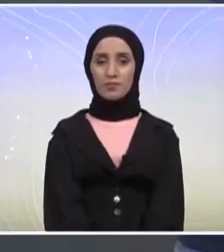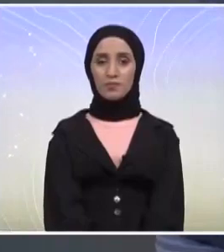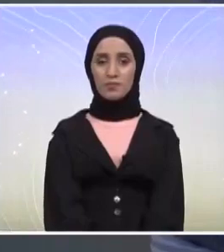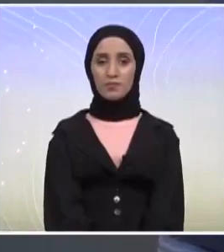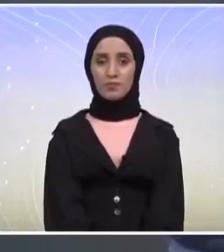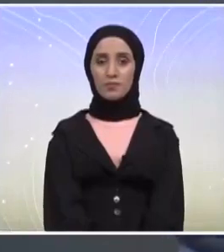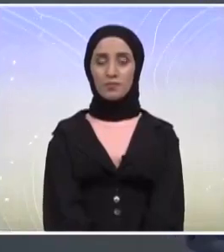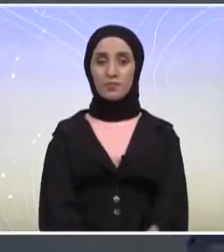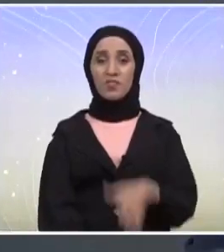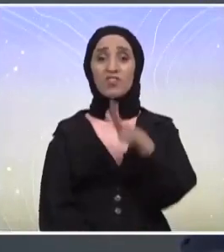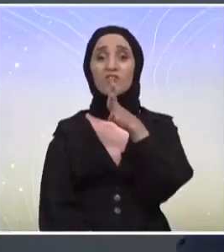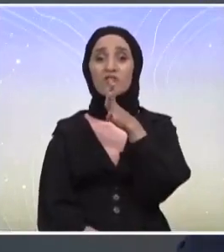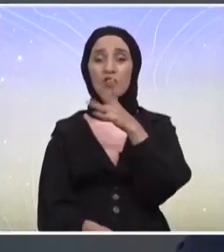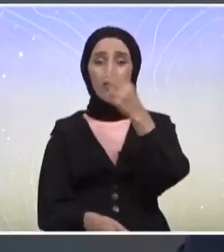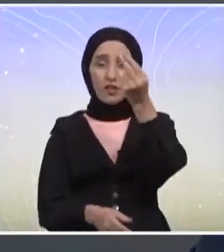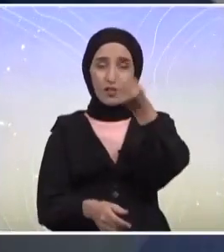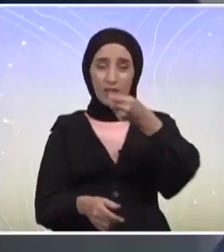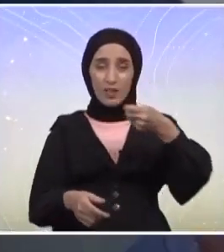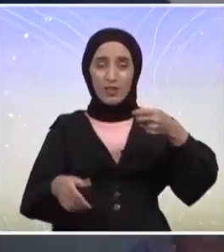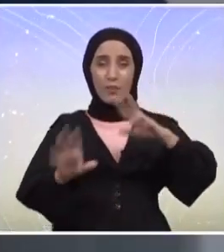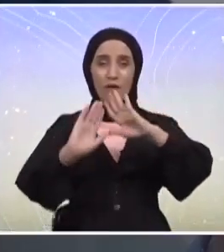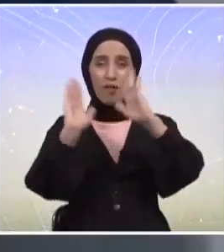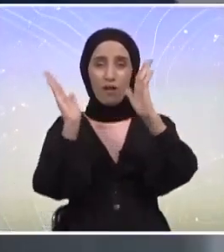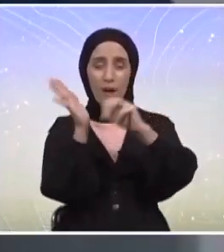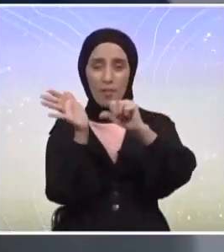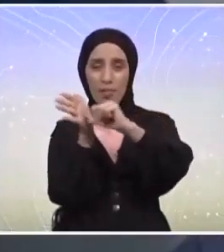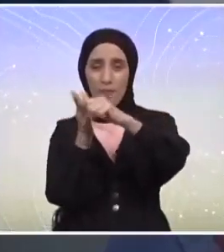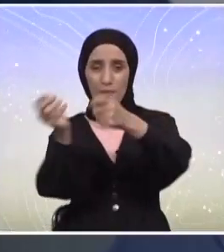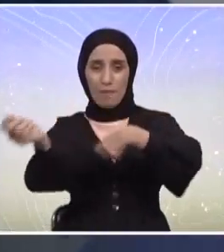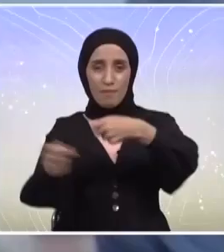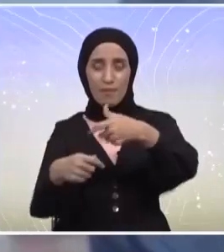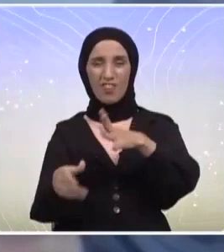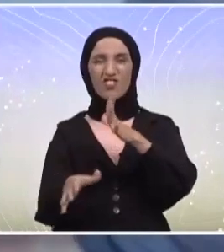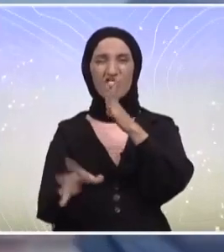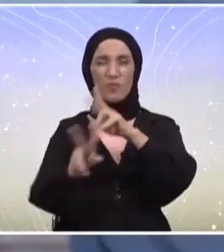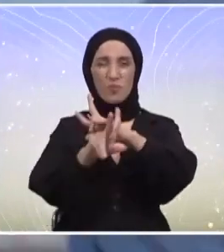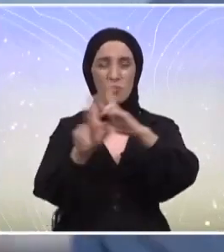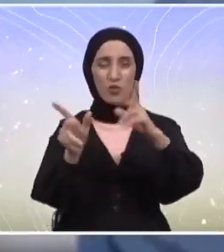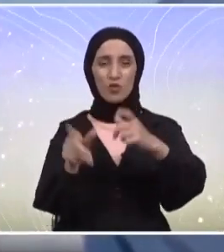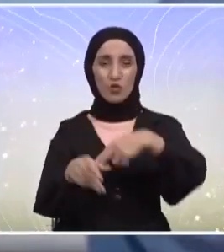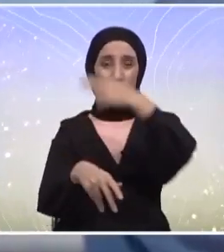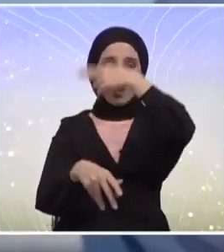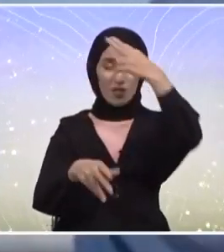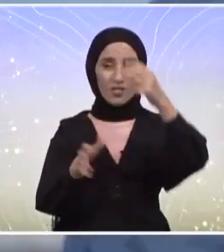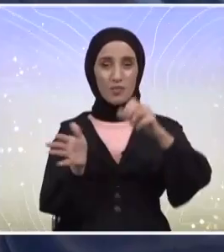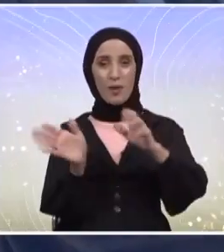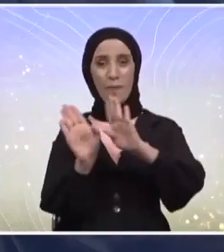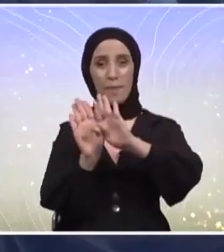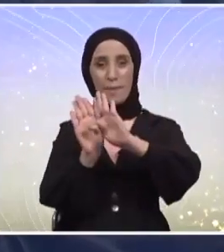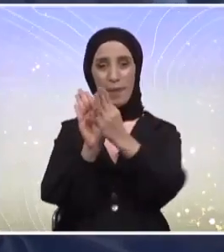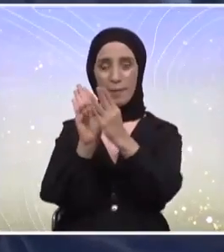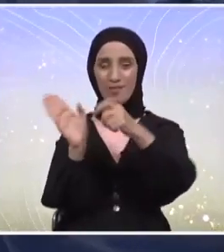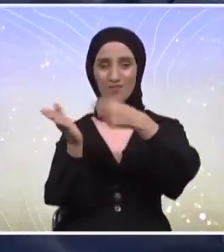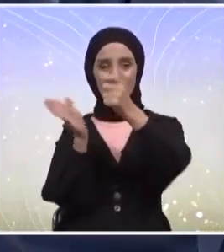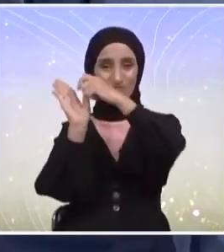كثيراً ما كتب ياسر أسماء المتاجر في المدينة، وكثيراً ما وضعت رسوماته عند مداخل المحلات، لكنها